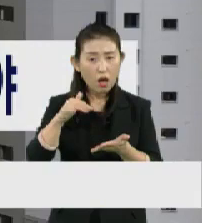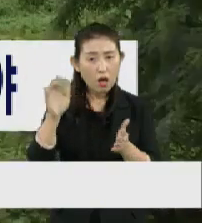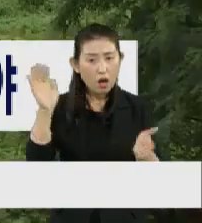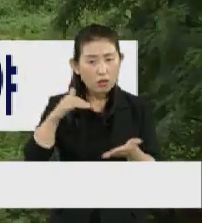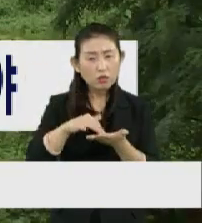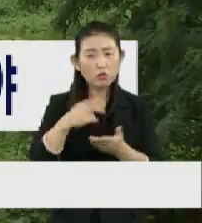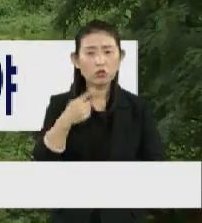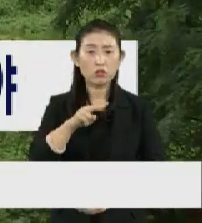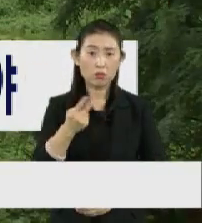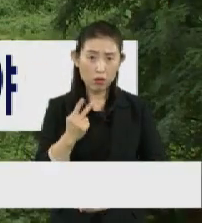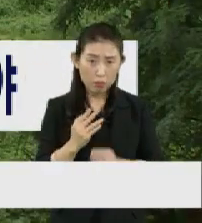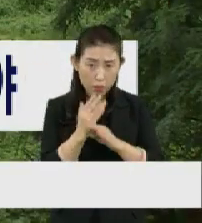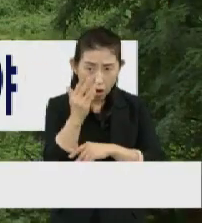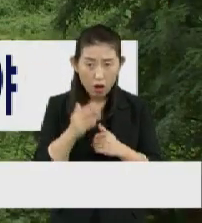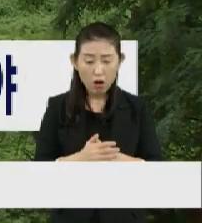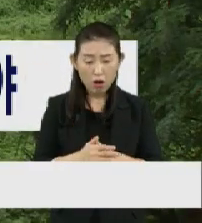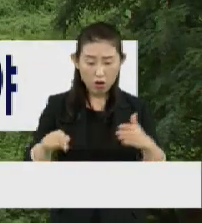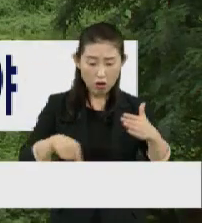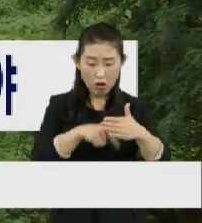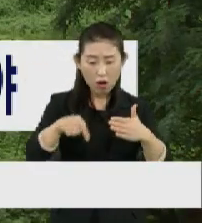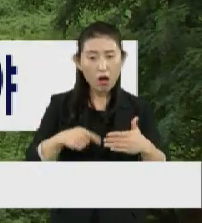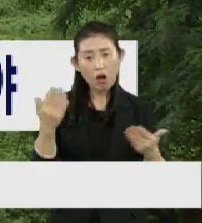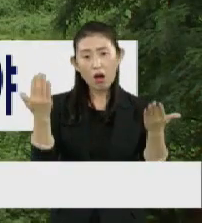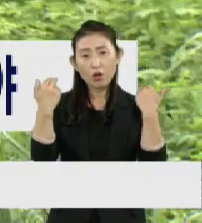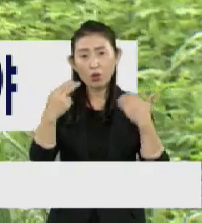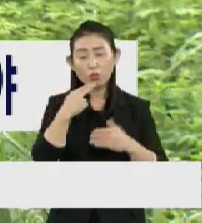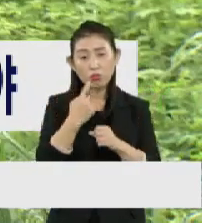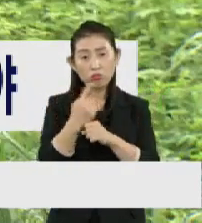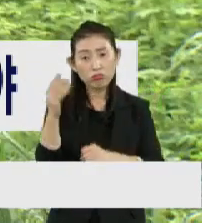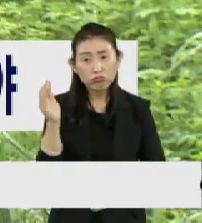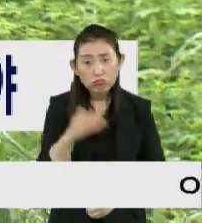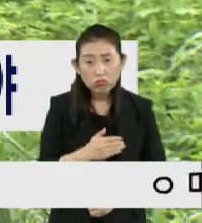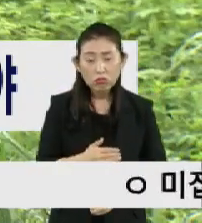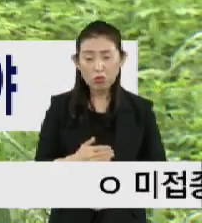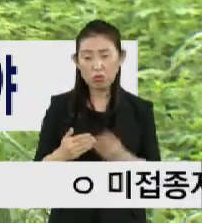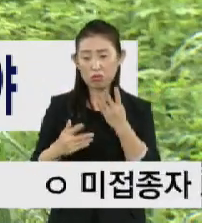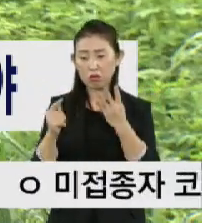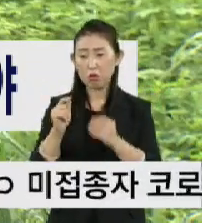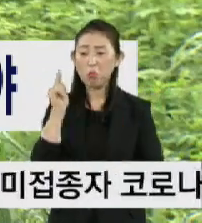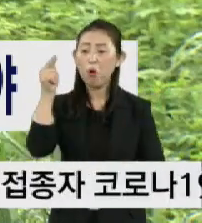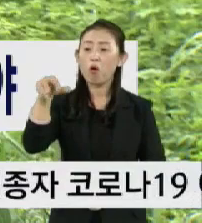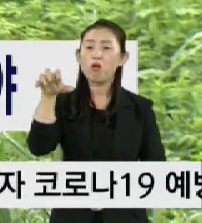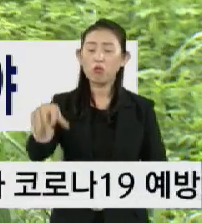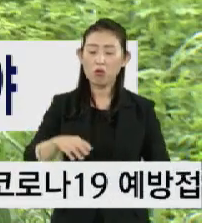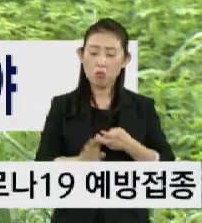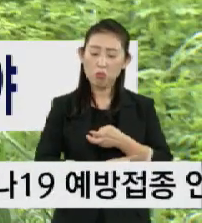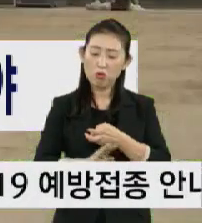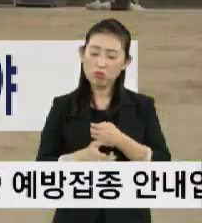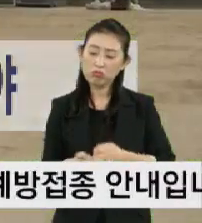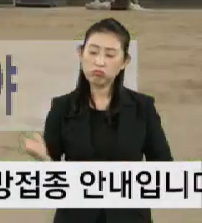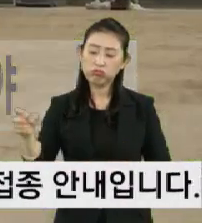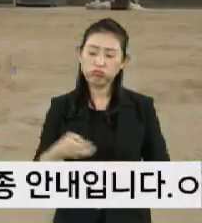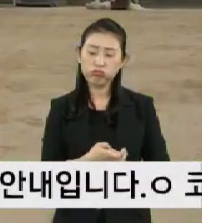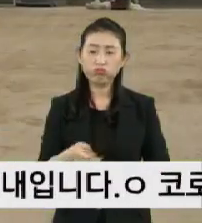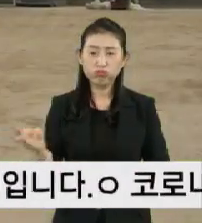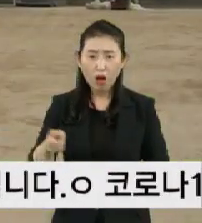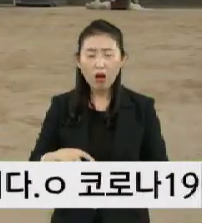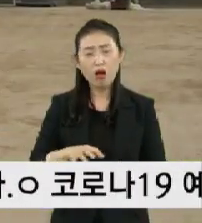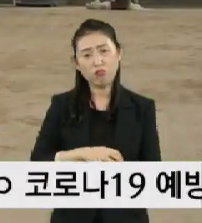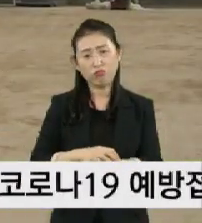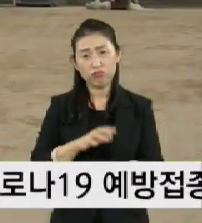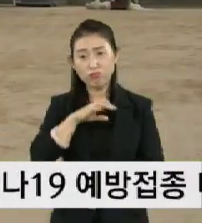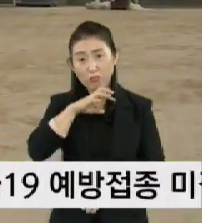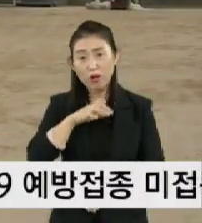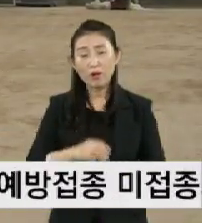명이 넘지만 주변에 학교가 없어 당장 내년부터 4km를 버스로 통학해야 한다고